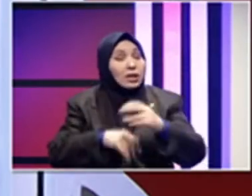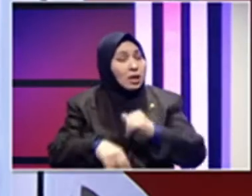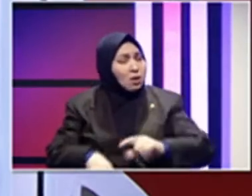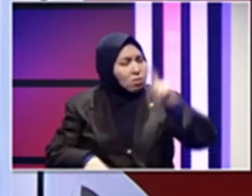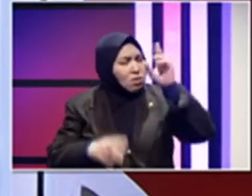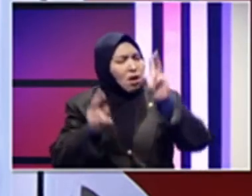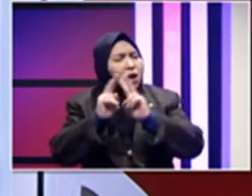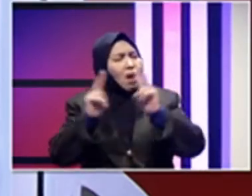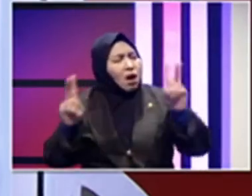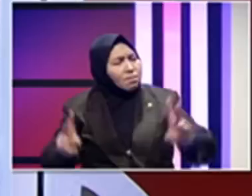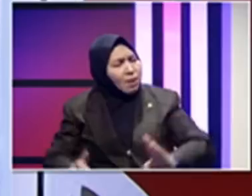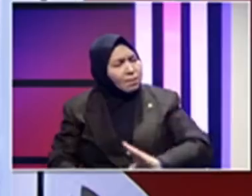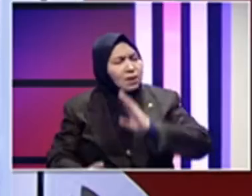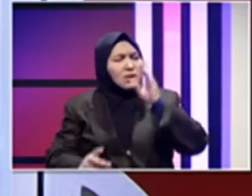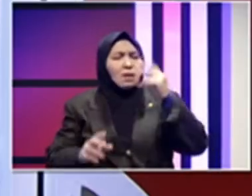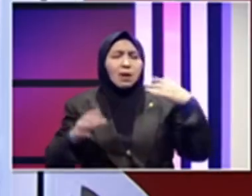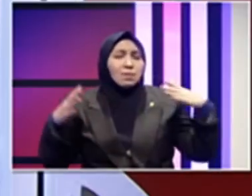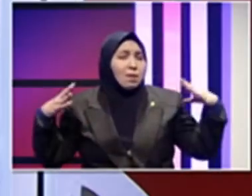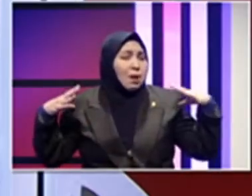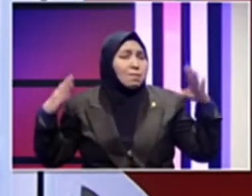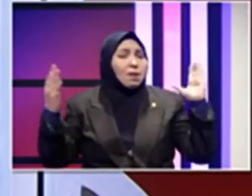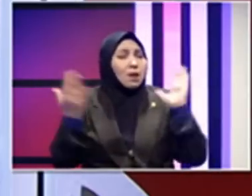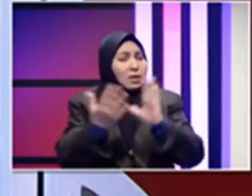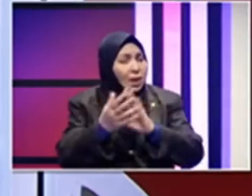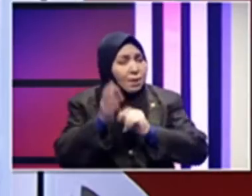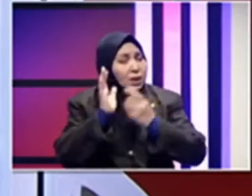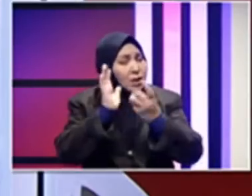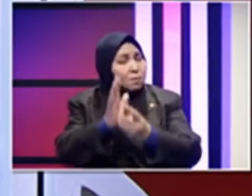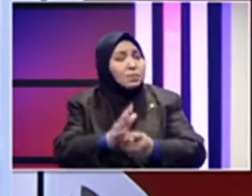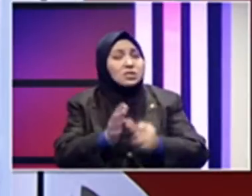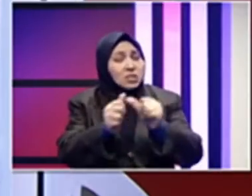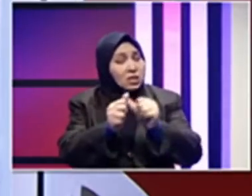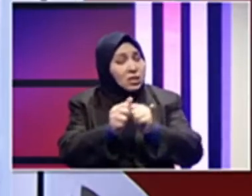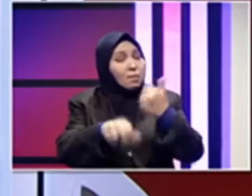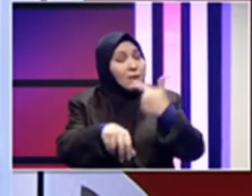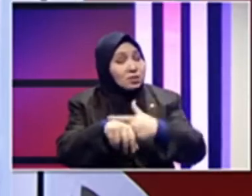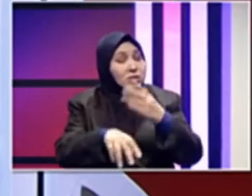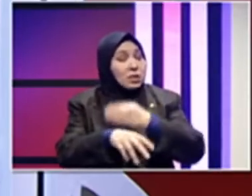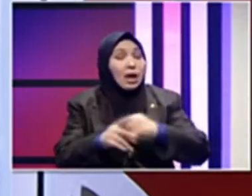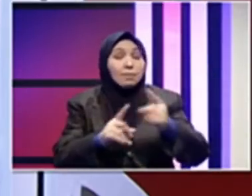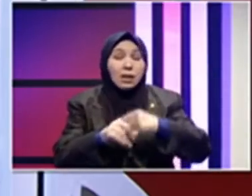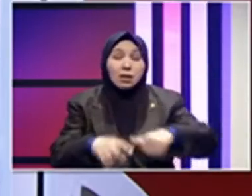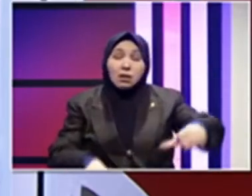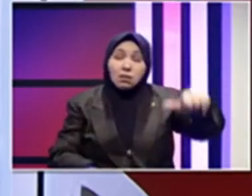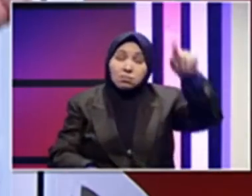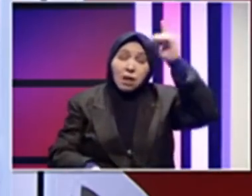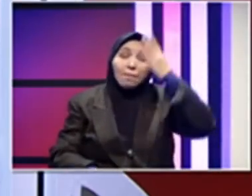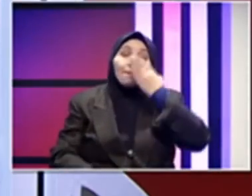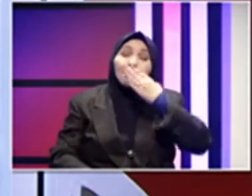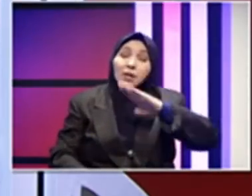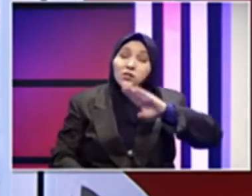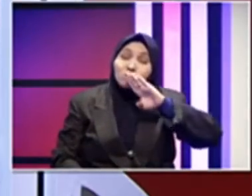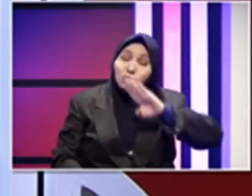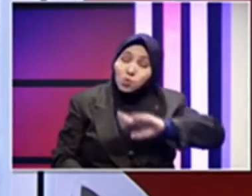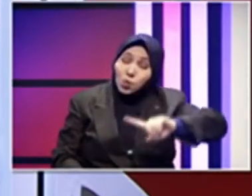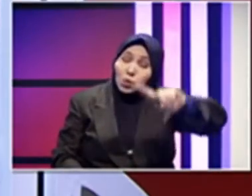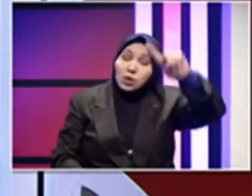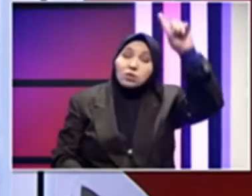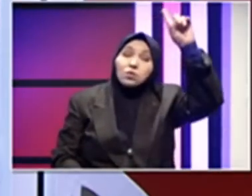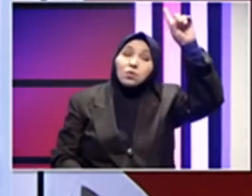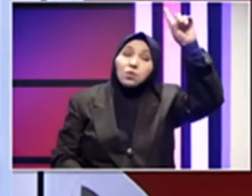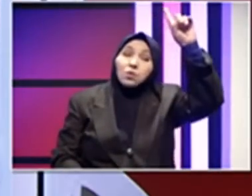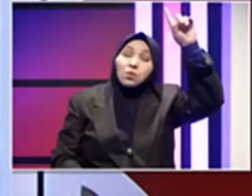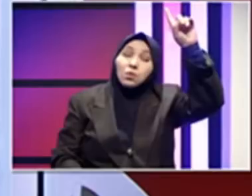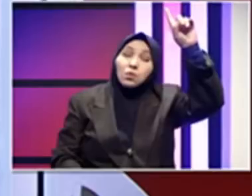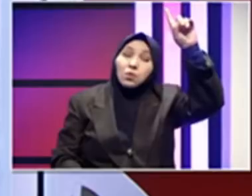bangga di hadapan para malaikat bila kita dapat infak pada setiap masa, Ustaz. Subhanallah. Dan Allah bila bersyukur itu maksudnya apa? Wala in syakartum